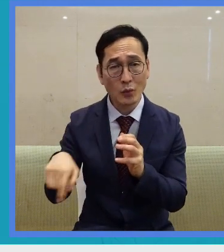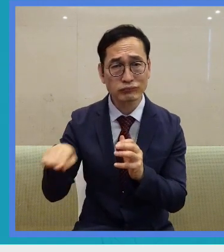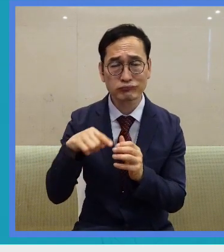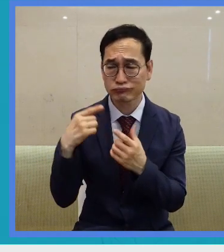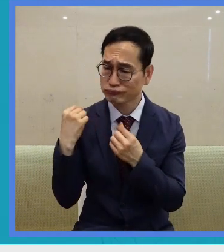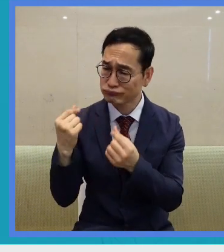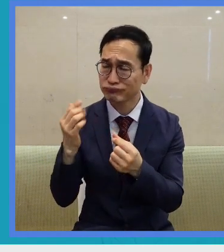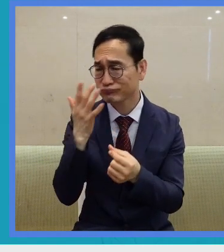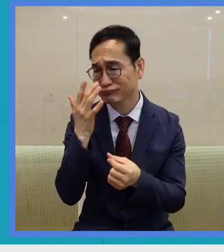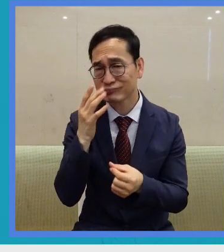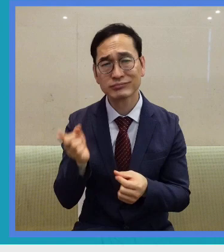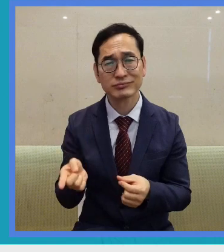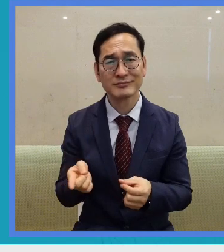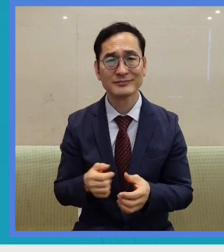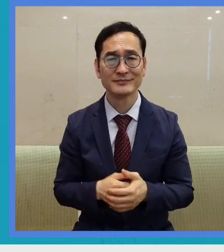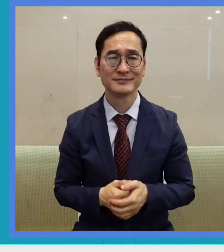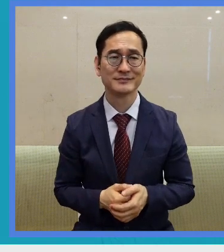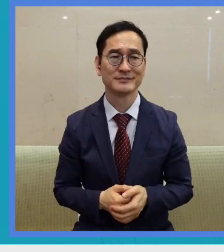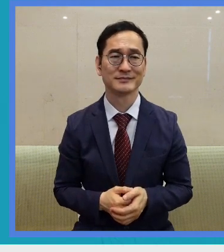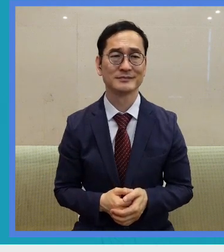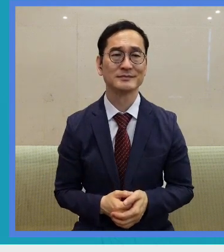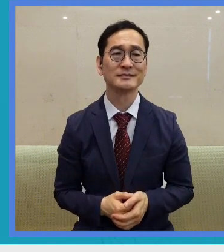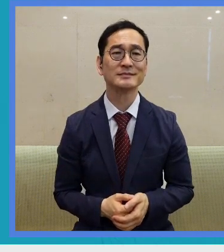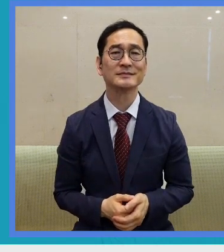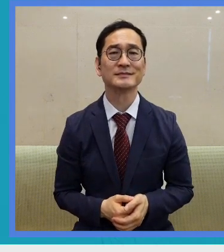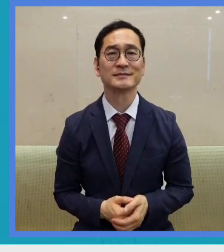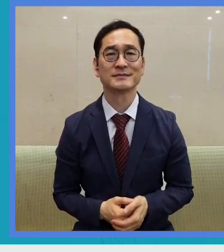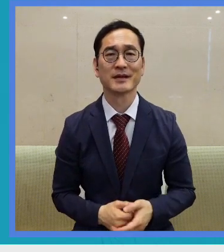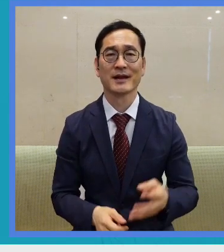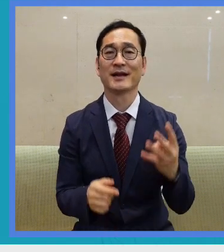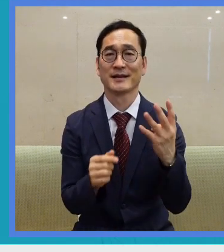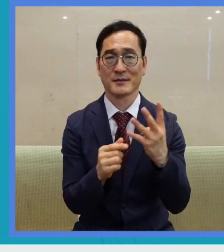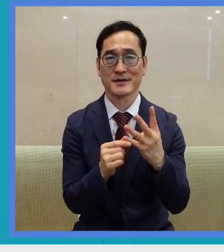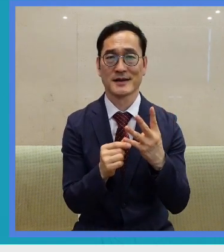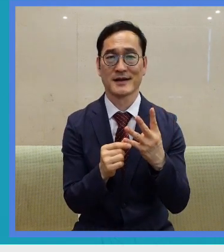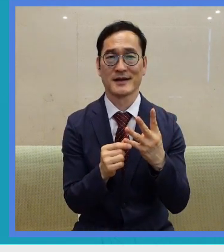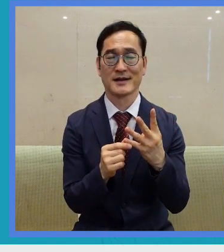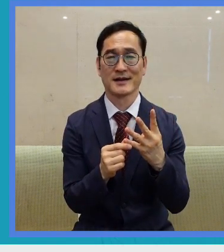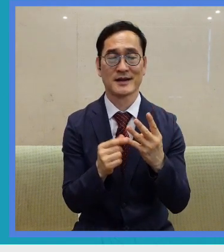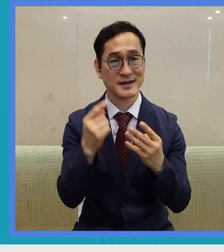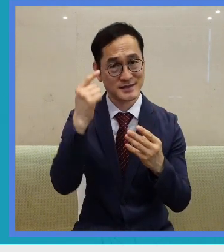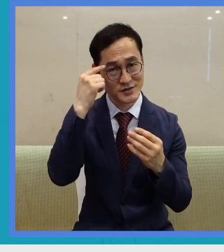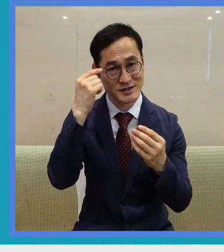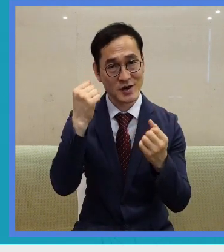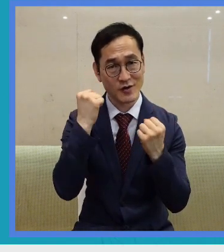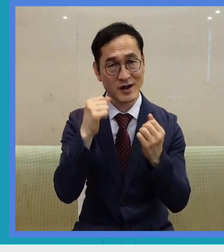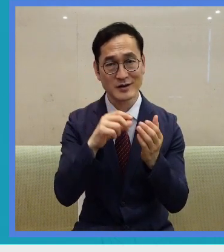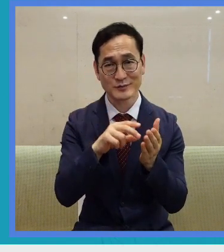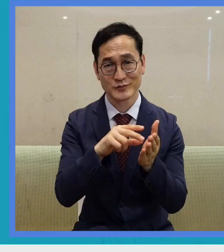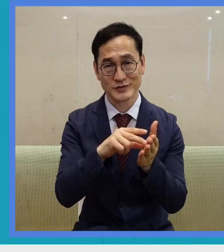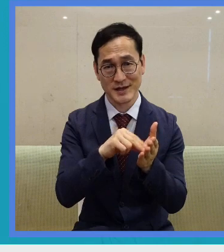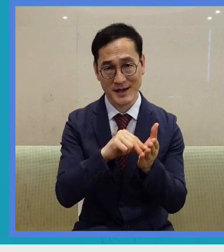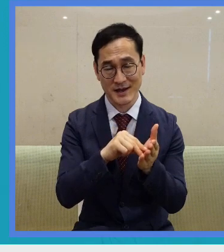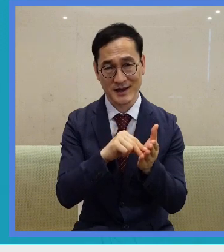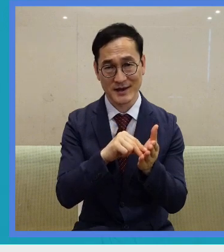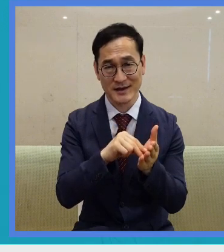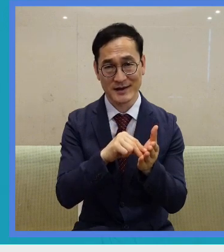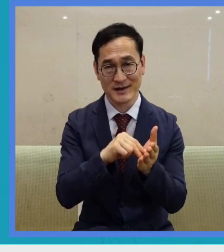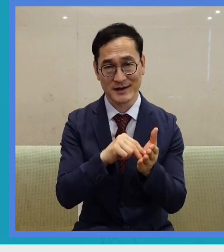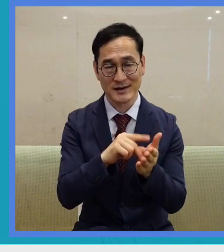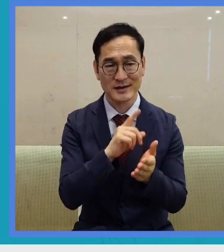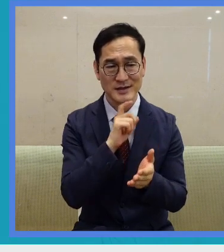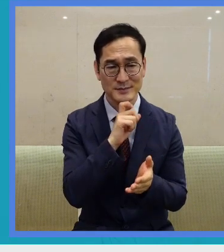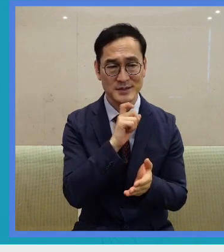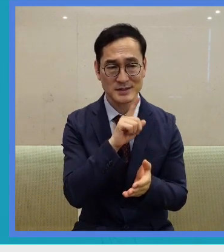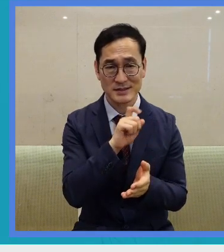4번째 이제 그 논문은 정신건강 문제가 있는 그러니까 11세에서